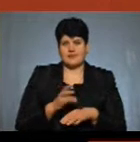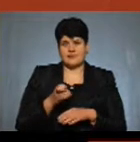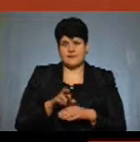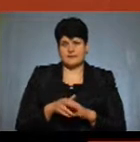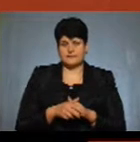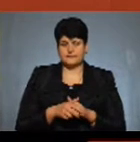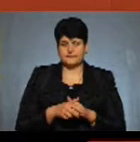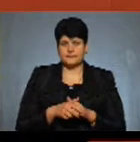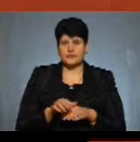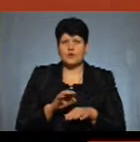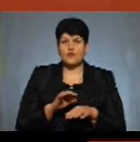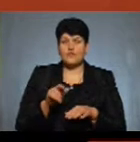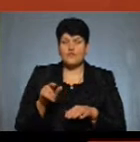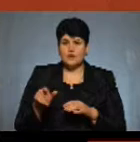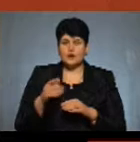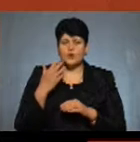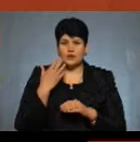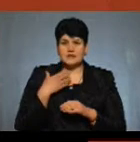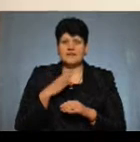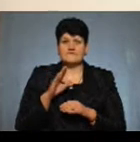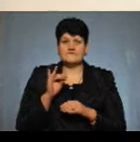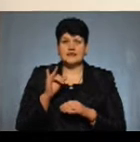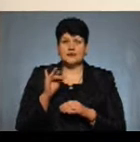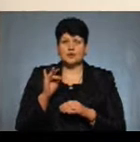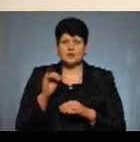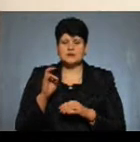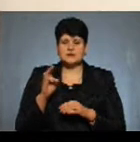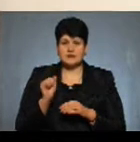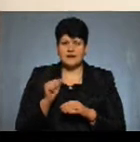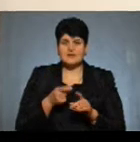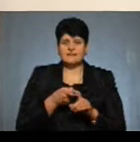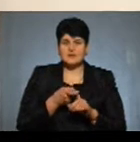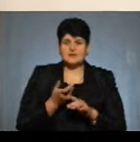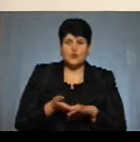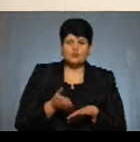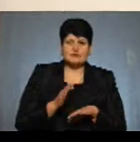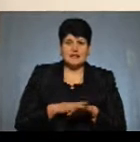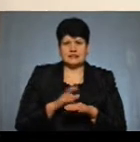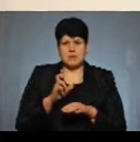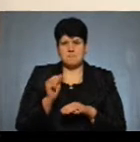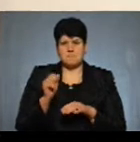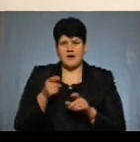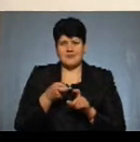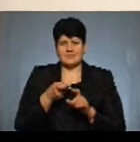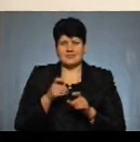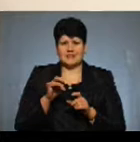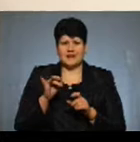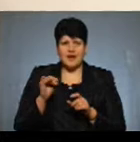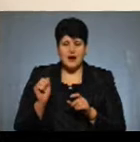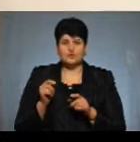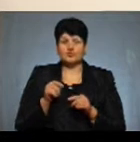ускладнення в хворих. Тобто, коли вірусна інфекція ускладнюється бактеріальною. Відповідно, тоді вже